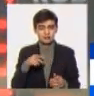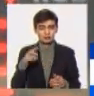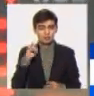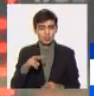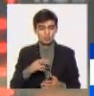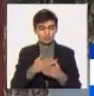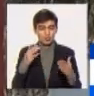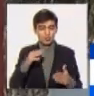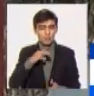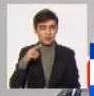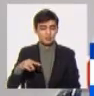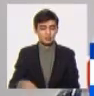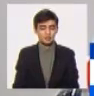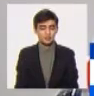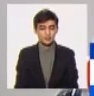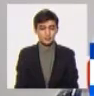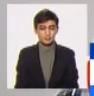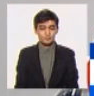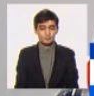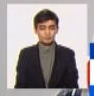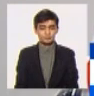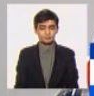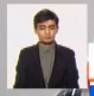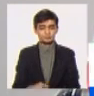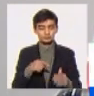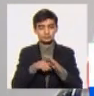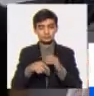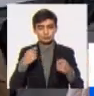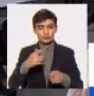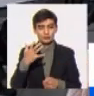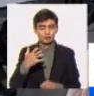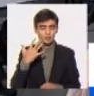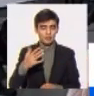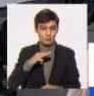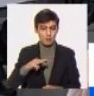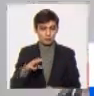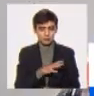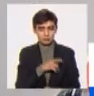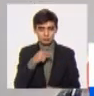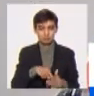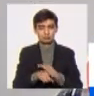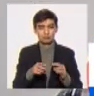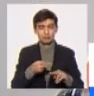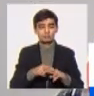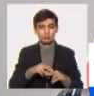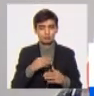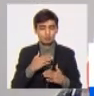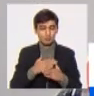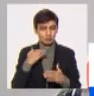долларов. Объем торгов составил 505 миллионов, но это много. То есть